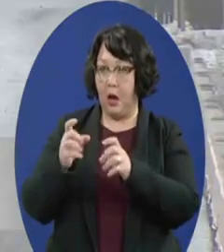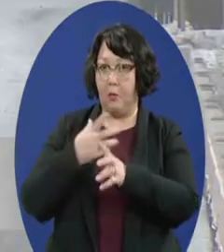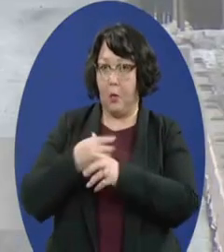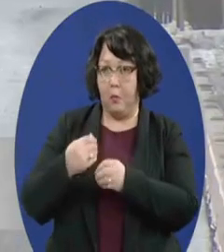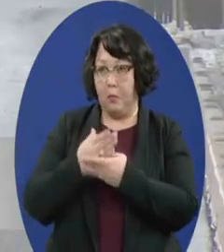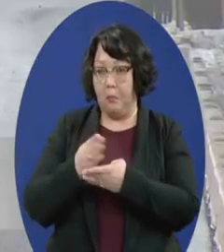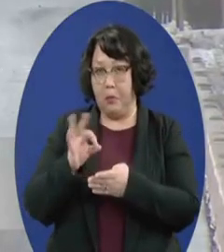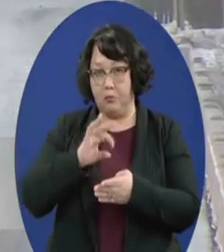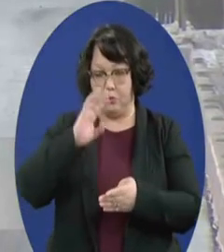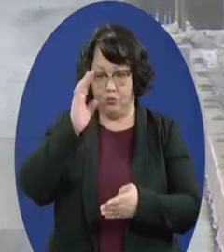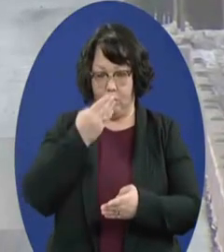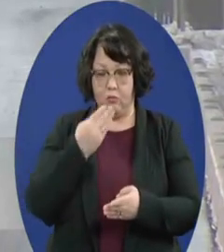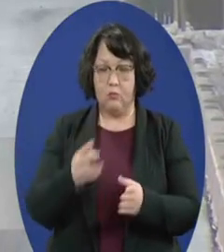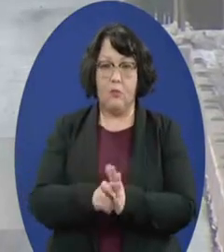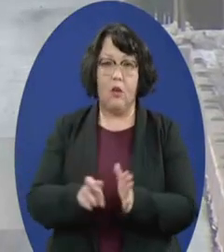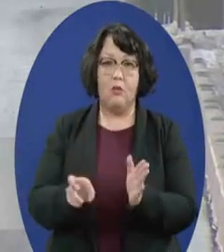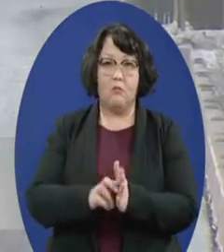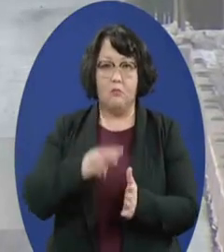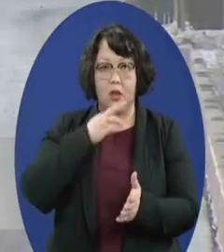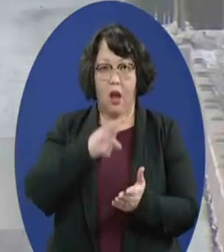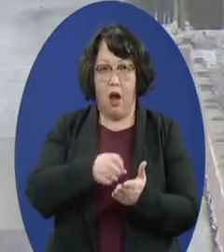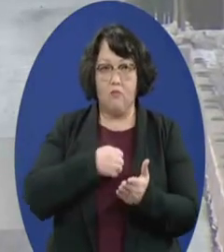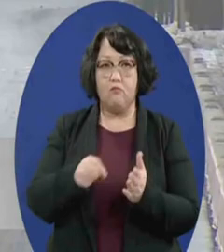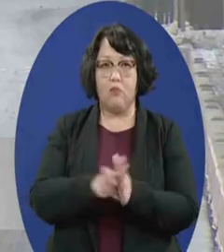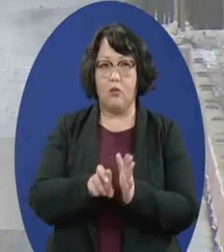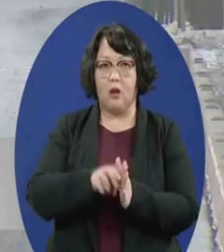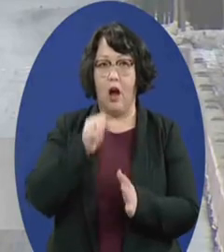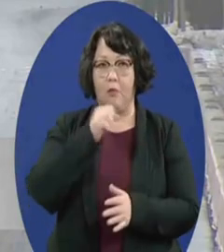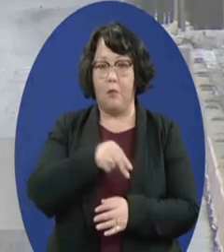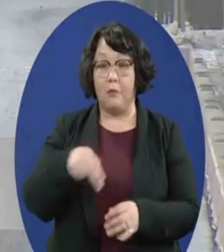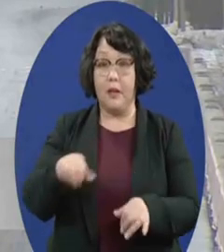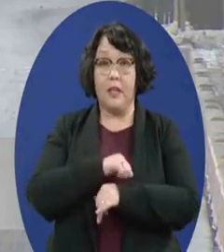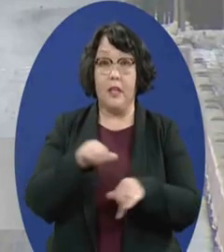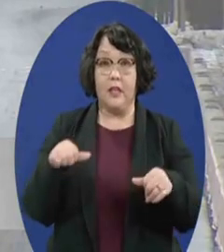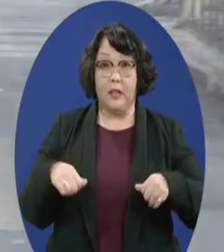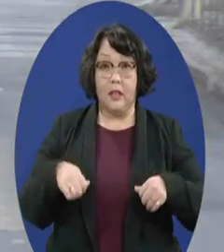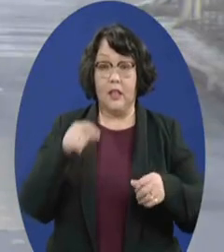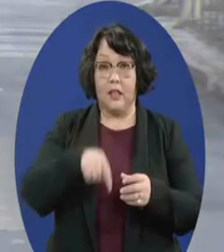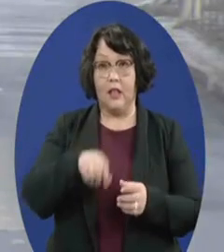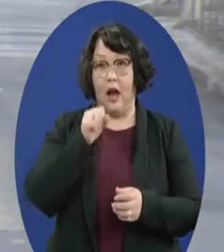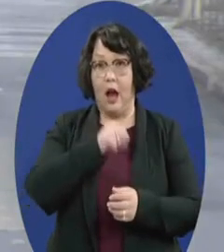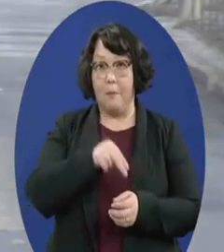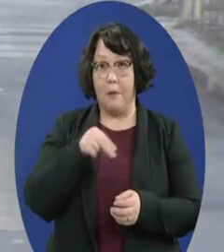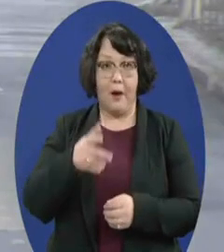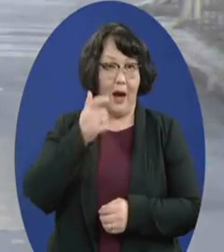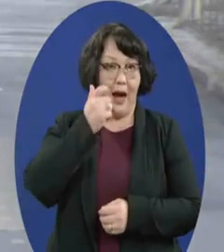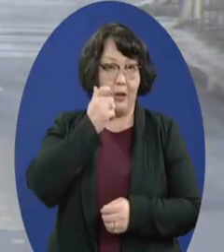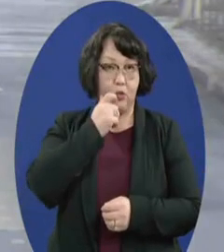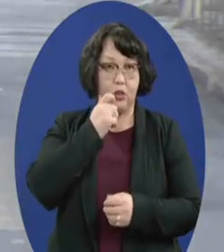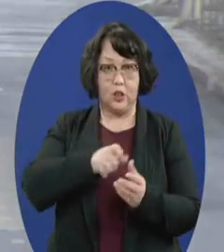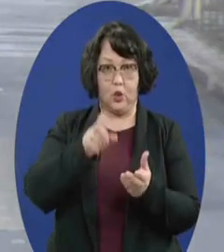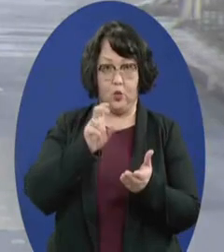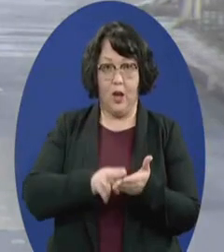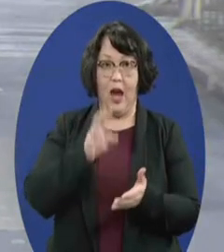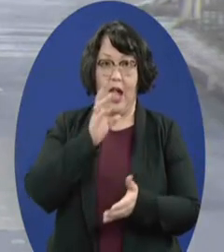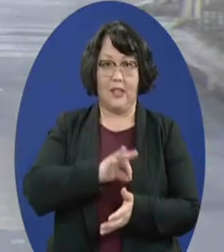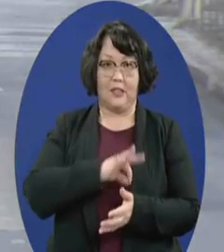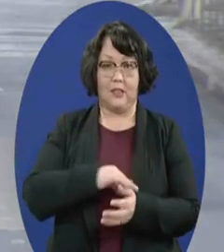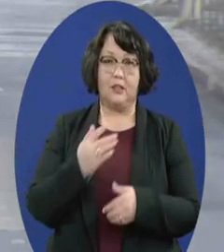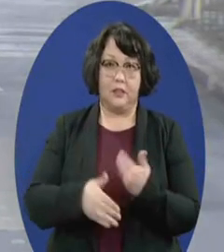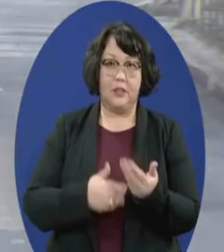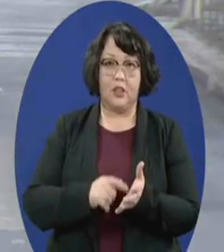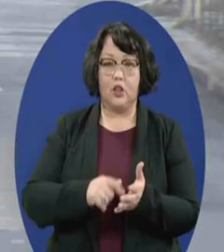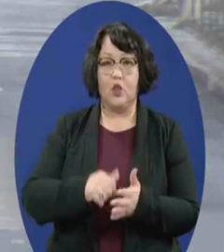тогтоох боломж бүрдээд байна. За тиймээс иргэдийн хувьд тухайн аппликейшнийг утсандаа суулгаж ашиглах хэрэгтэй